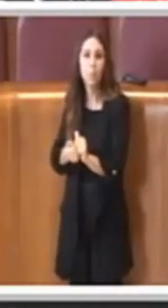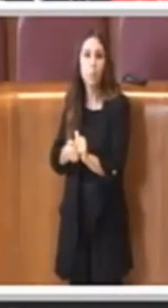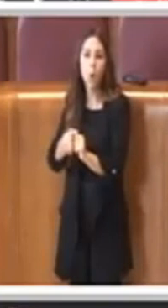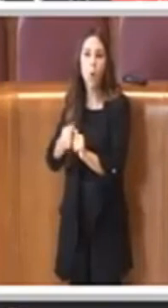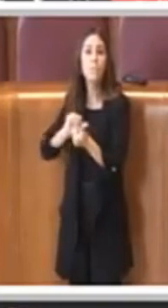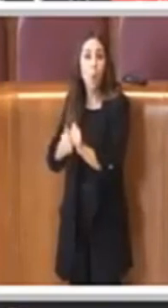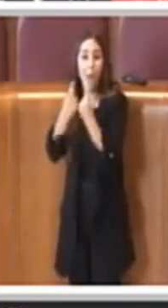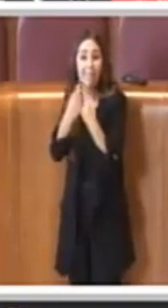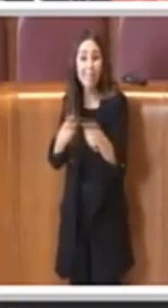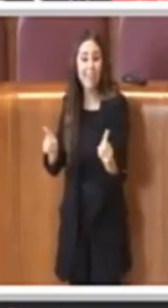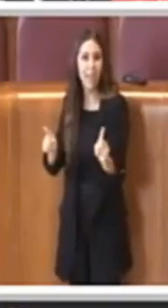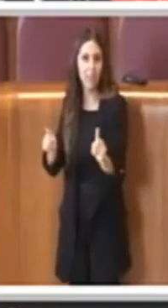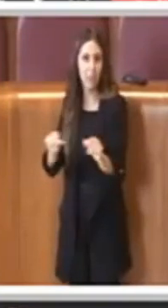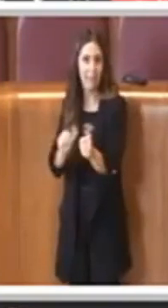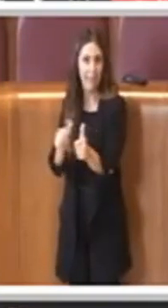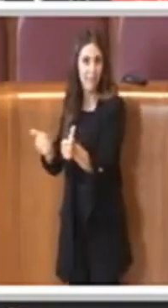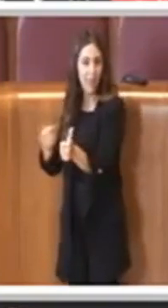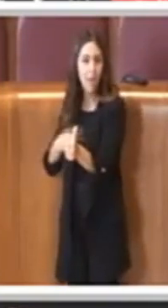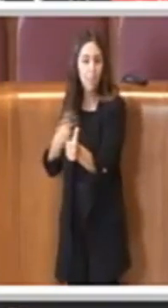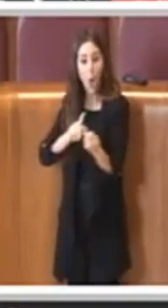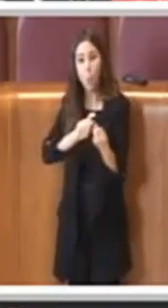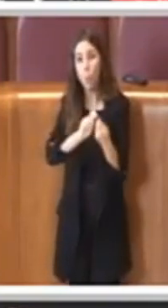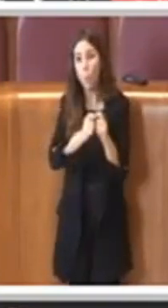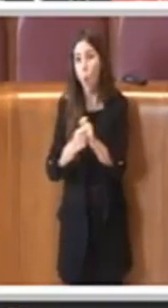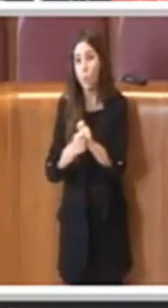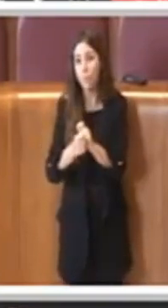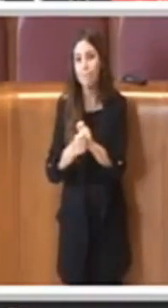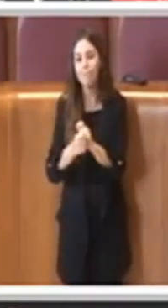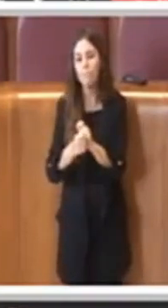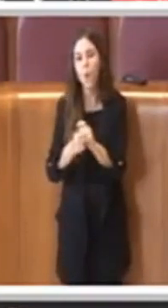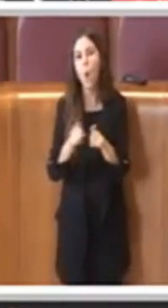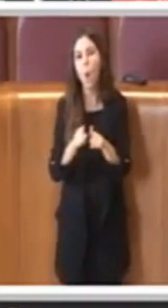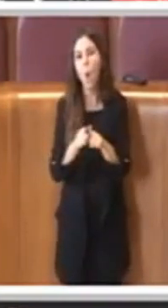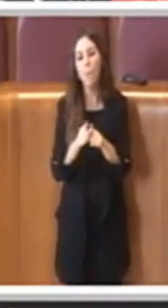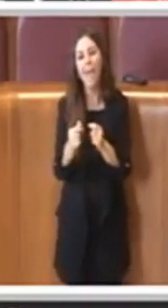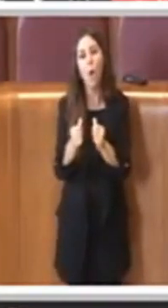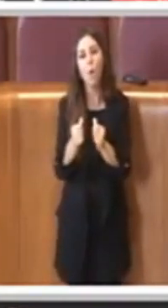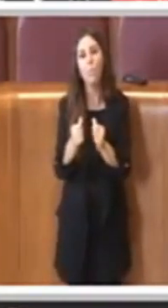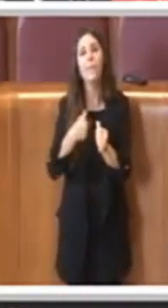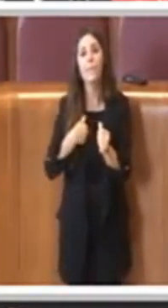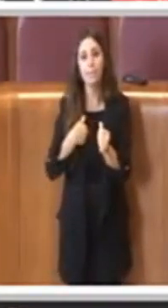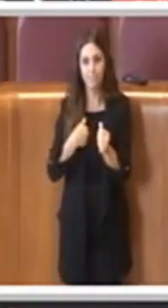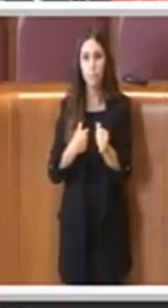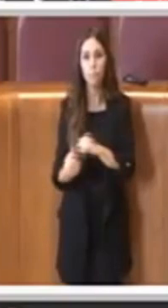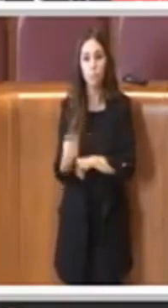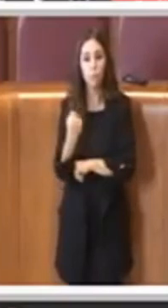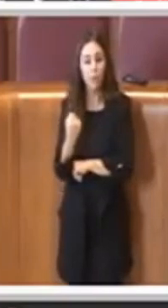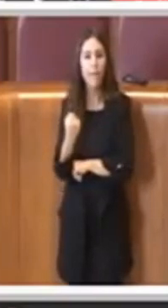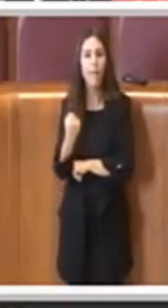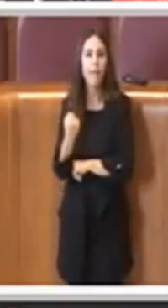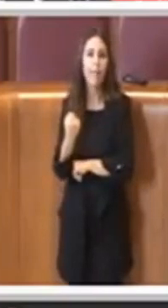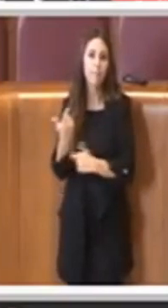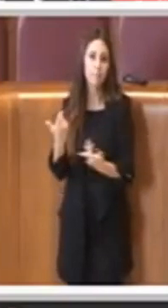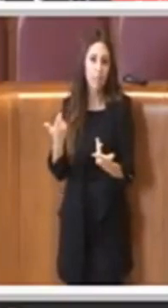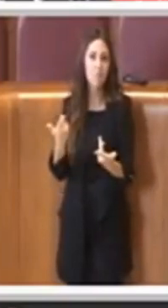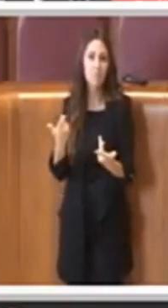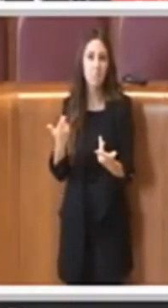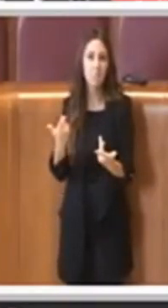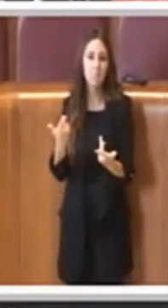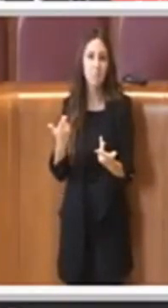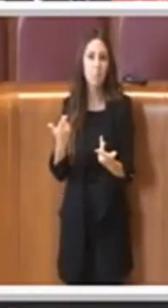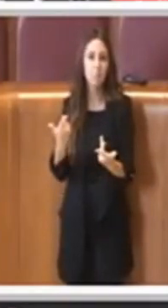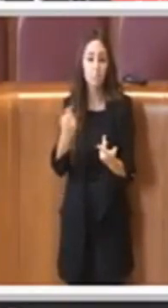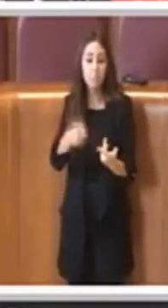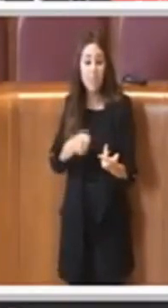sportiva. Queste modifiche quindi avranno ovviamente un impatto economico favorevole, proporzionalmente